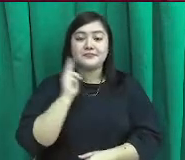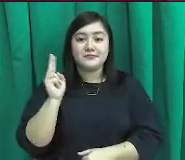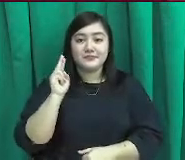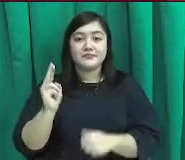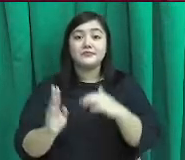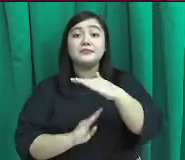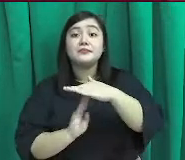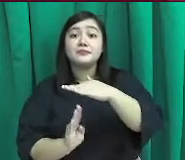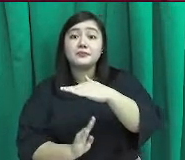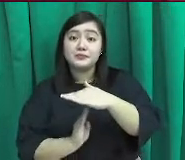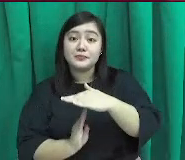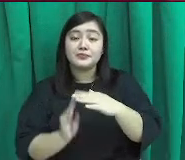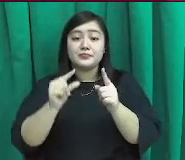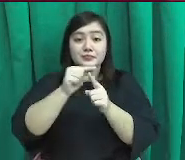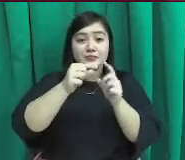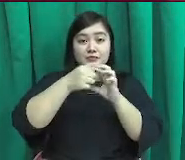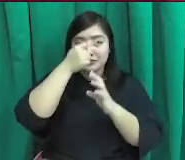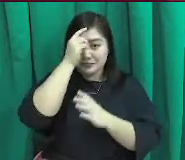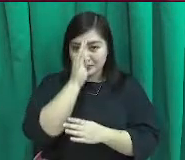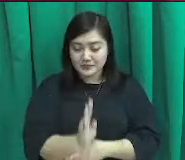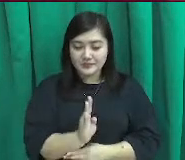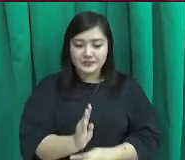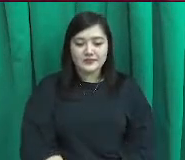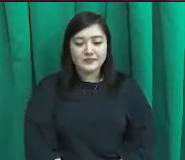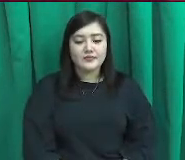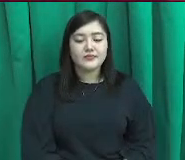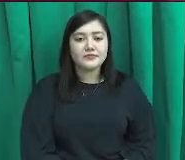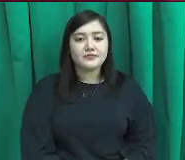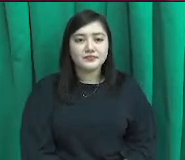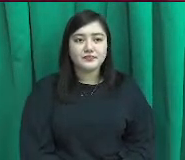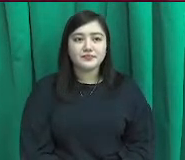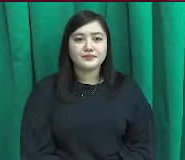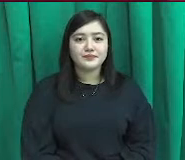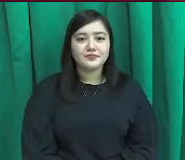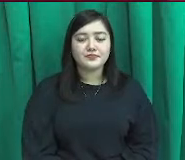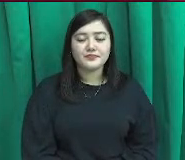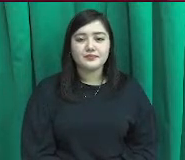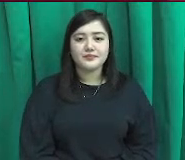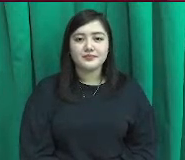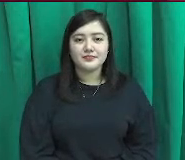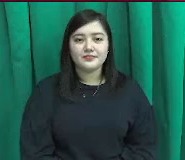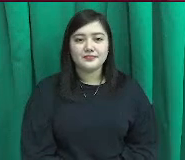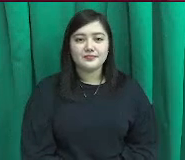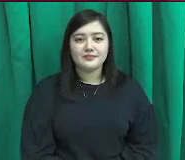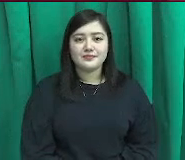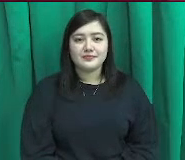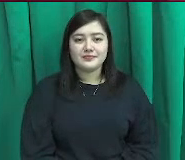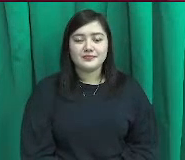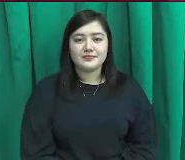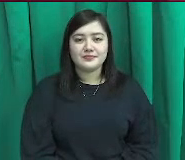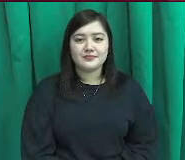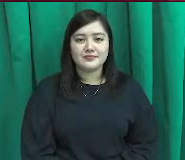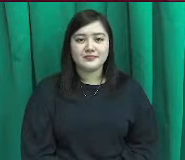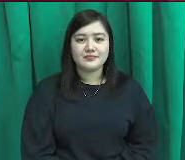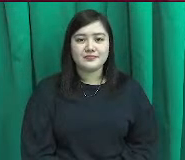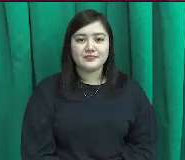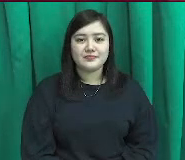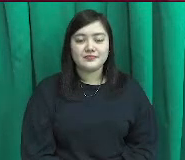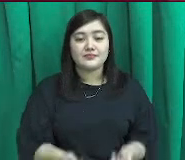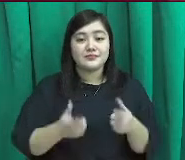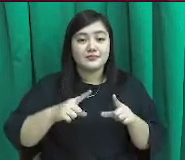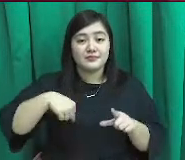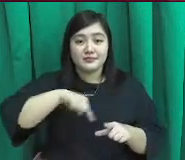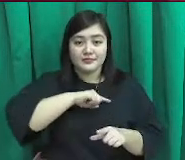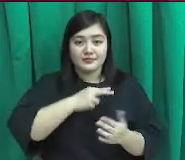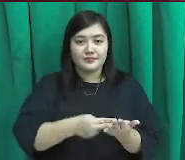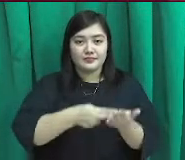salita ng Diyos, huwag kayong mag-comment. Huwag may salita ng Diyos ang pinag-uusapan, magkomento kayo. At ibig ko sabihin ay magtulong-tulong tayo sa